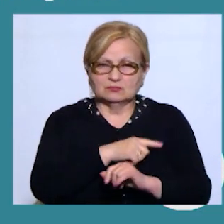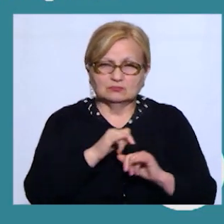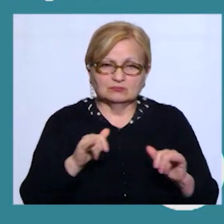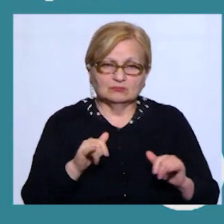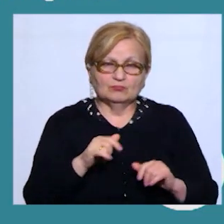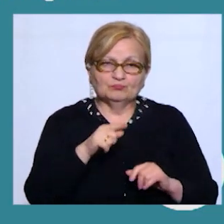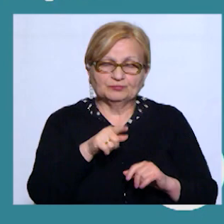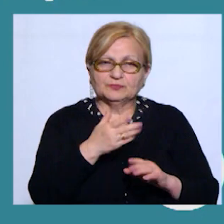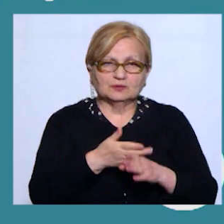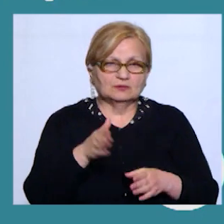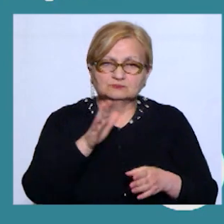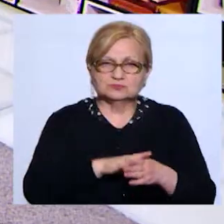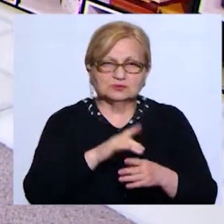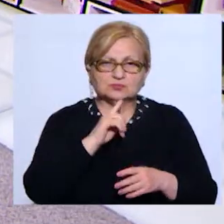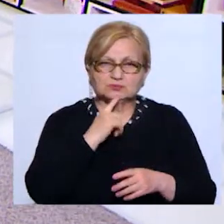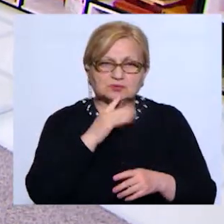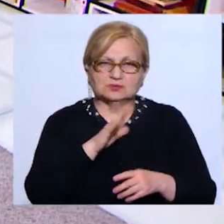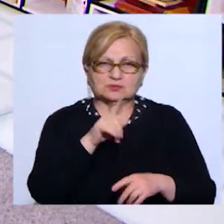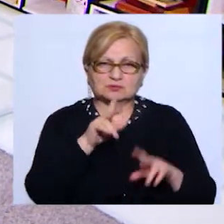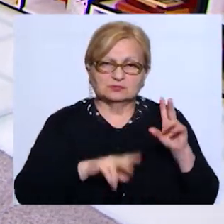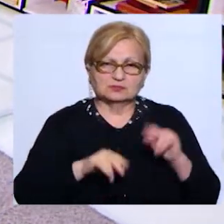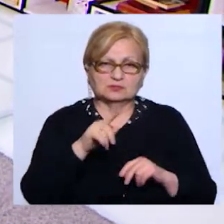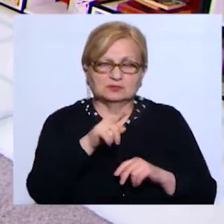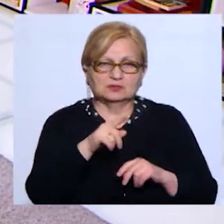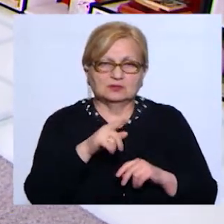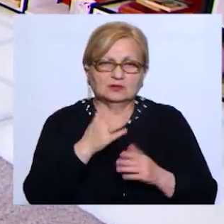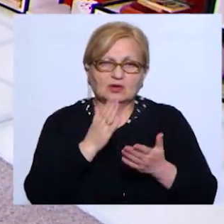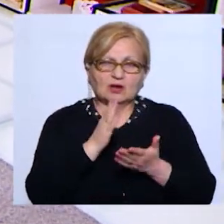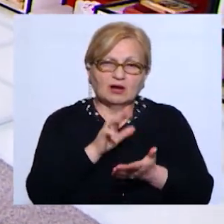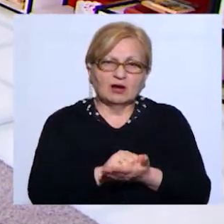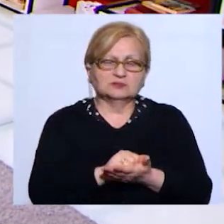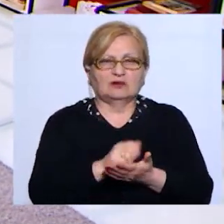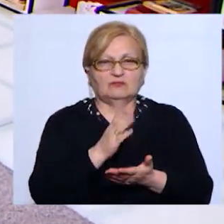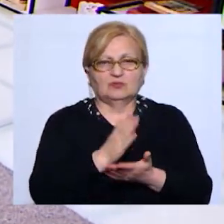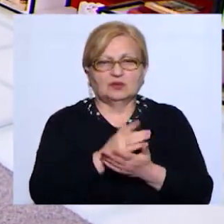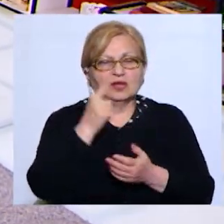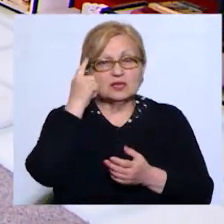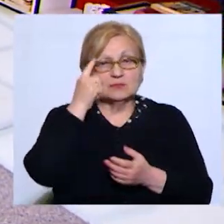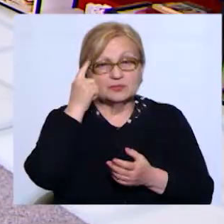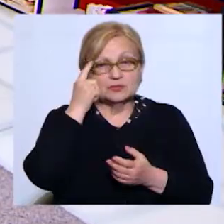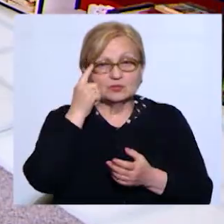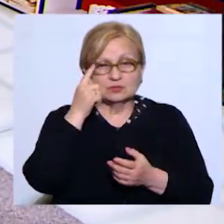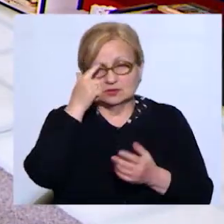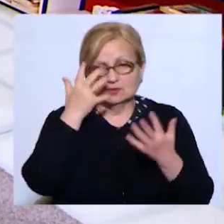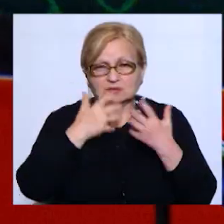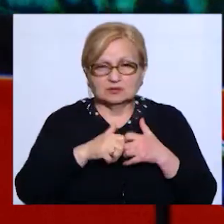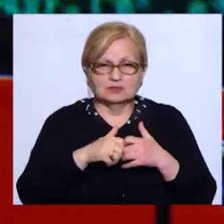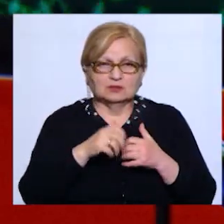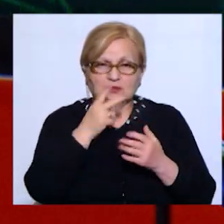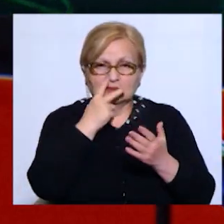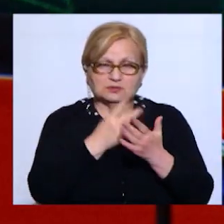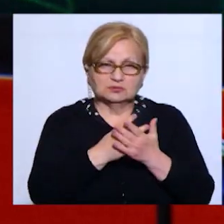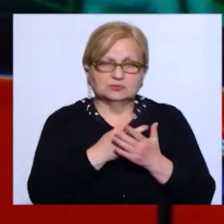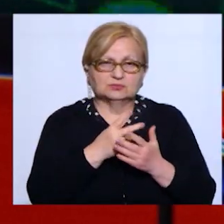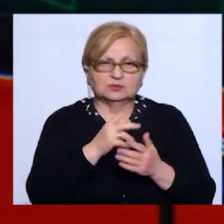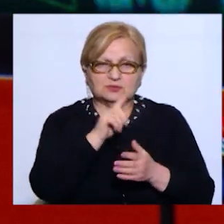აღიქვათ როგორც მძიმე რთულსაგანს, ანუ ჩათვალეთ, რომ უბრალოდ ხარ დაკავებულები, უნდა იფიქროთ, იაზრონოთ, სხვადასხვა კუთხით უნდა მიეჩვიოთ, შეხედოთ